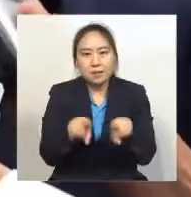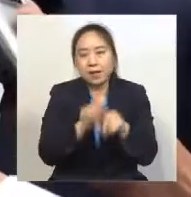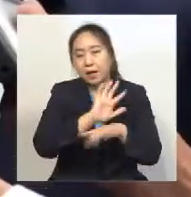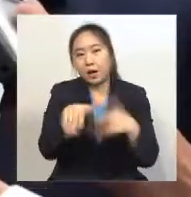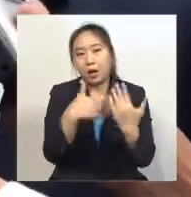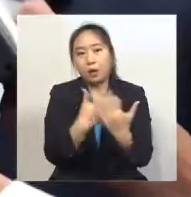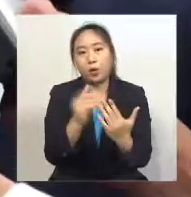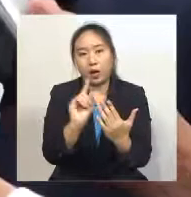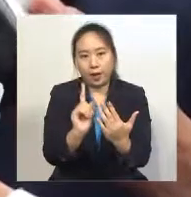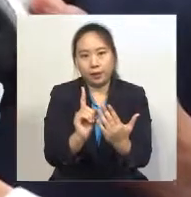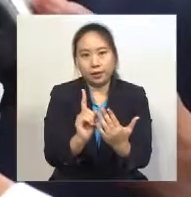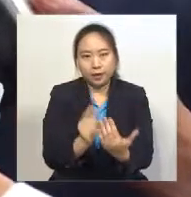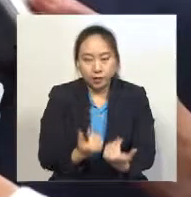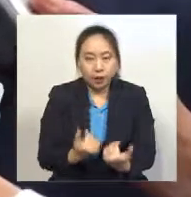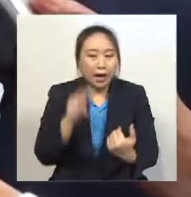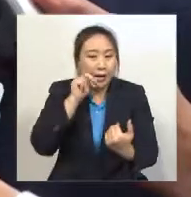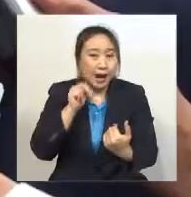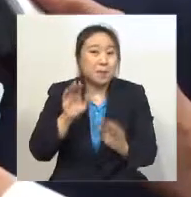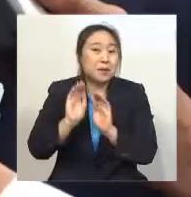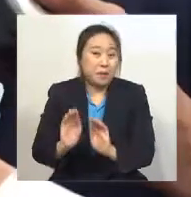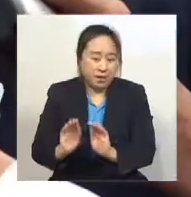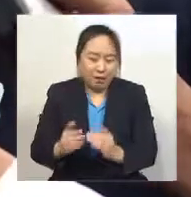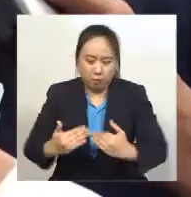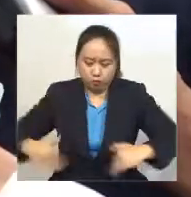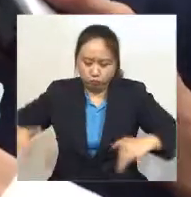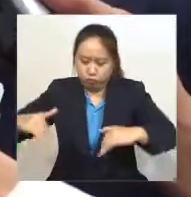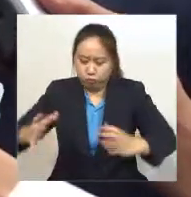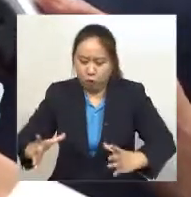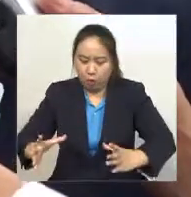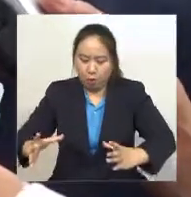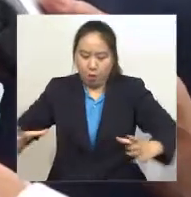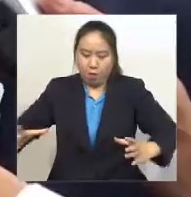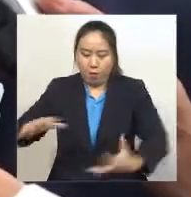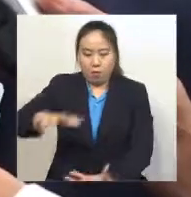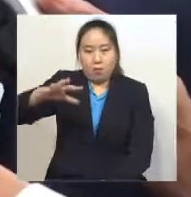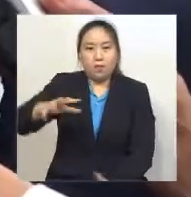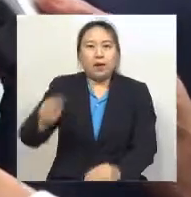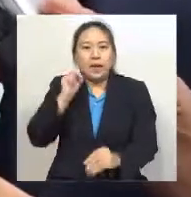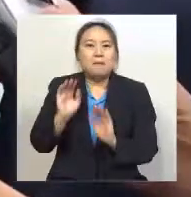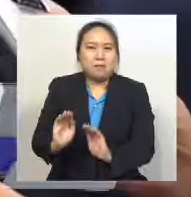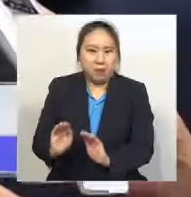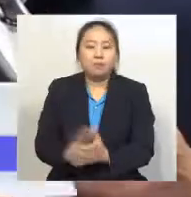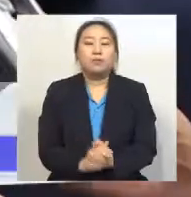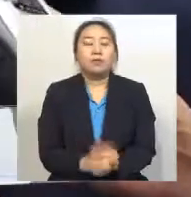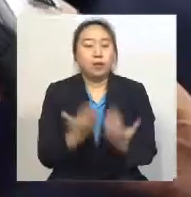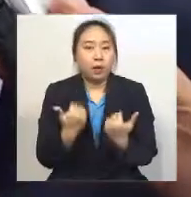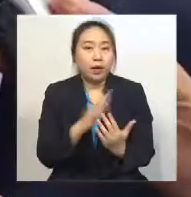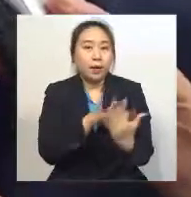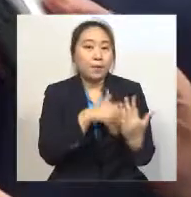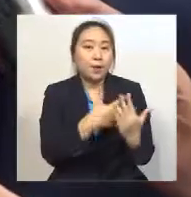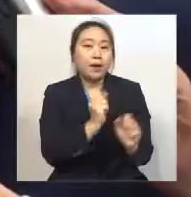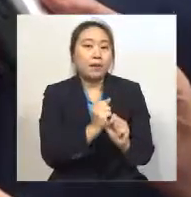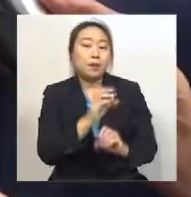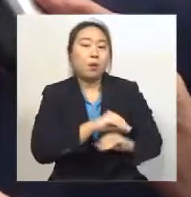ก็คือเพิ่มพื้นที่กักเก็บน้ำในหลังน้ำที่เรามีอยู่อันดับแรกนะครับเพราะฉะนั้นเนี่ยความจุน้ำจากแผนงานโครง